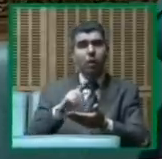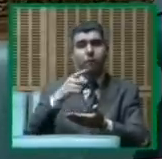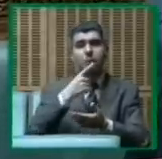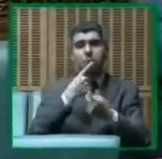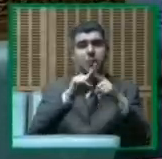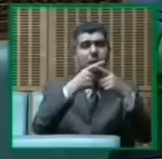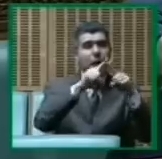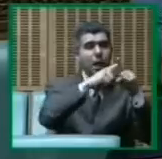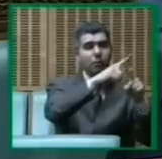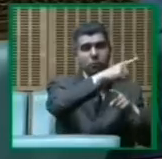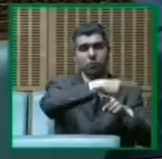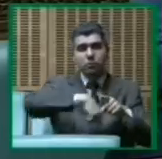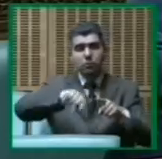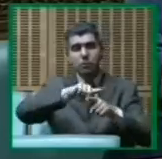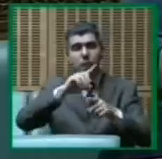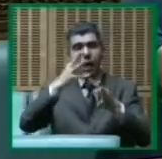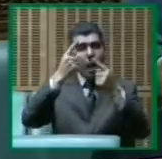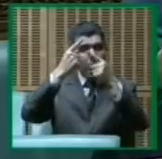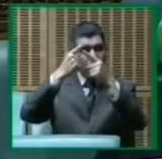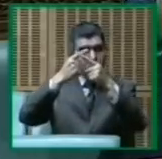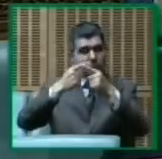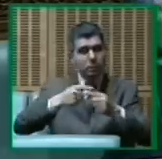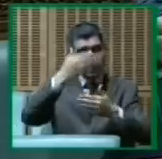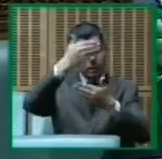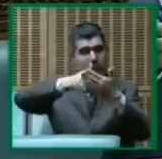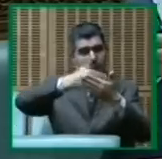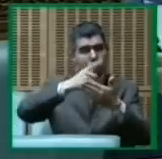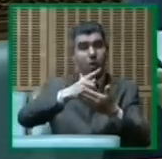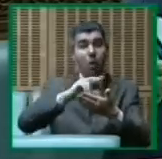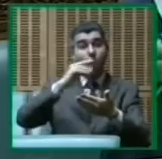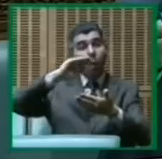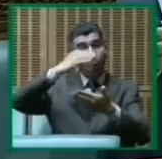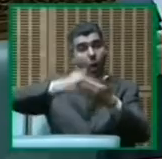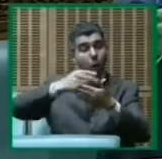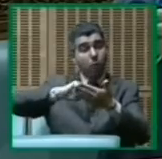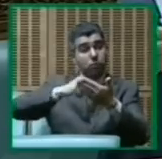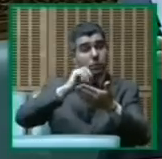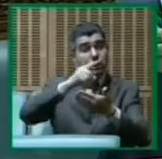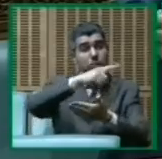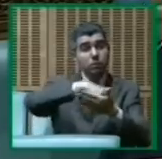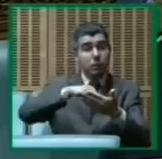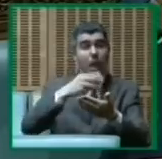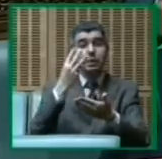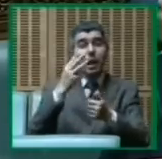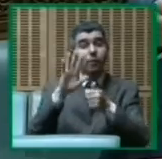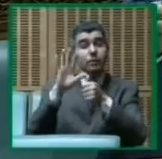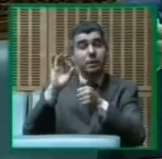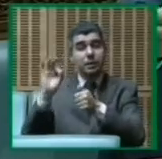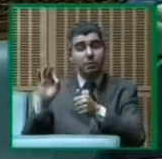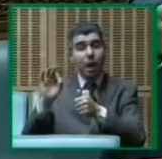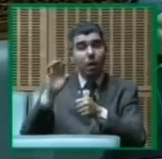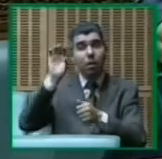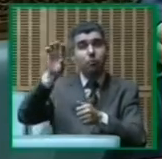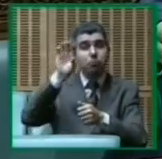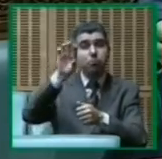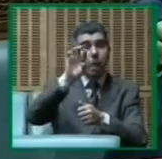الى اخره، واللائحه طويله. هاد الناس تعاملت معاهم اتفاقيه، كاينه 3600 كونتور